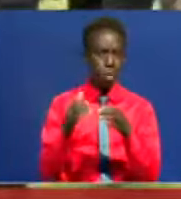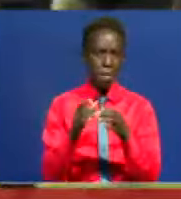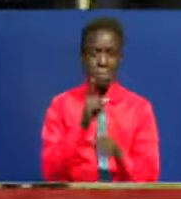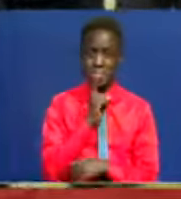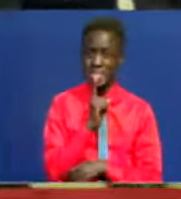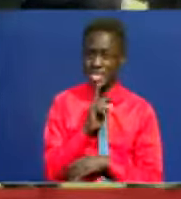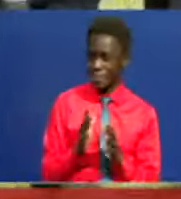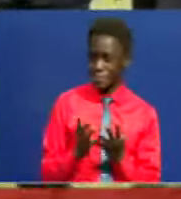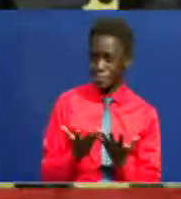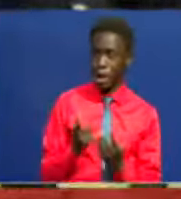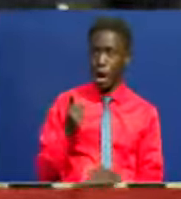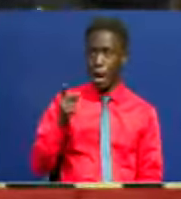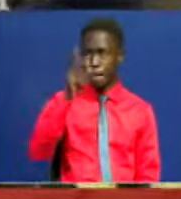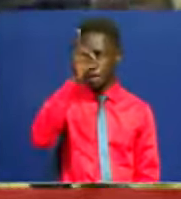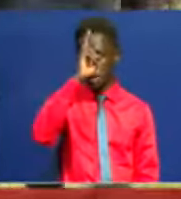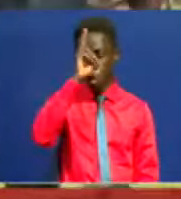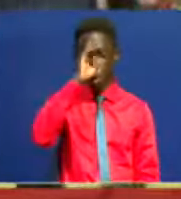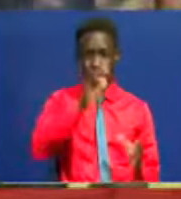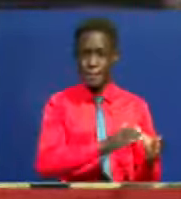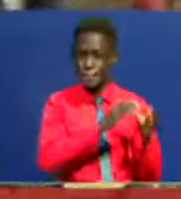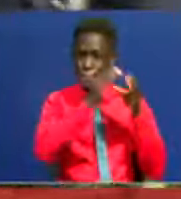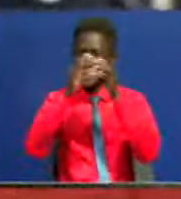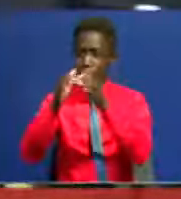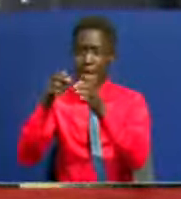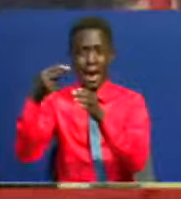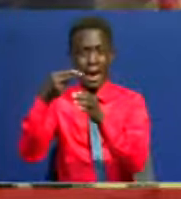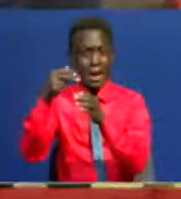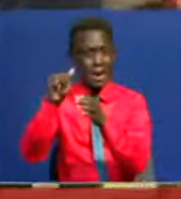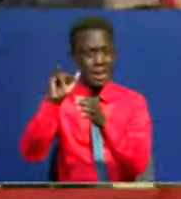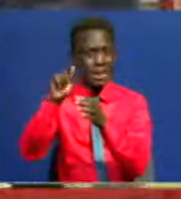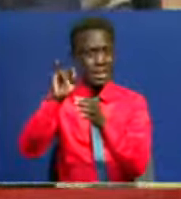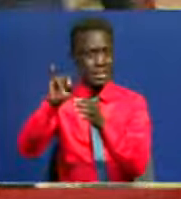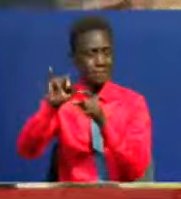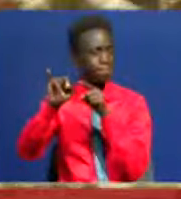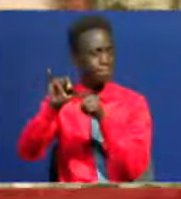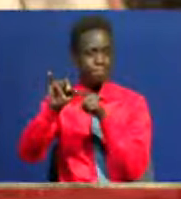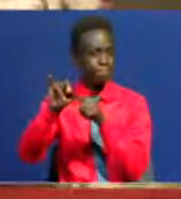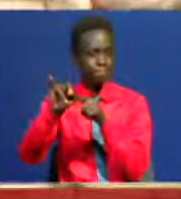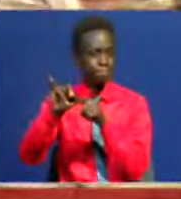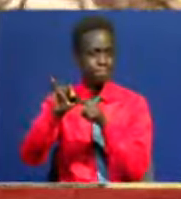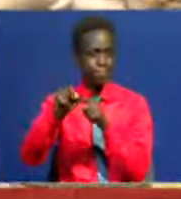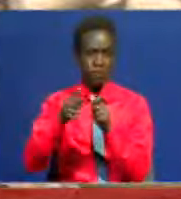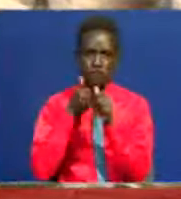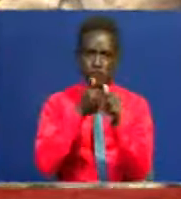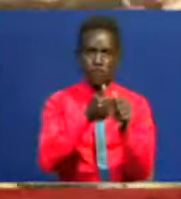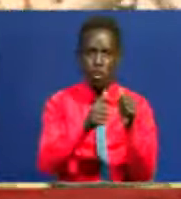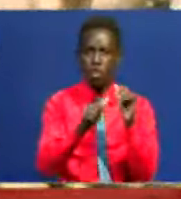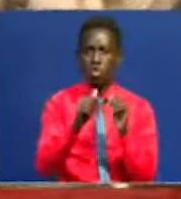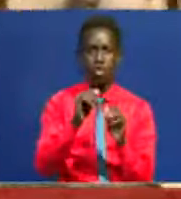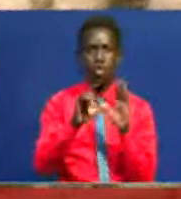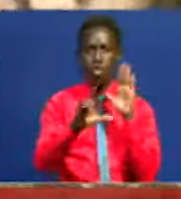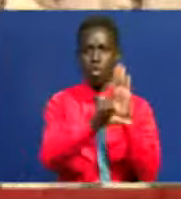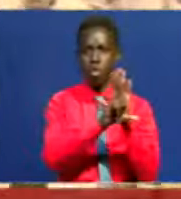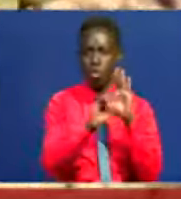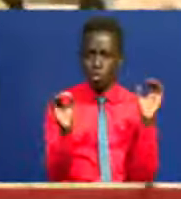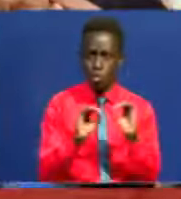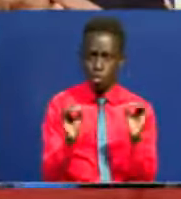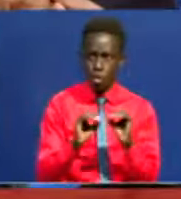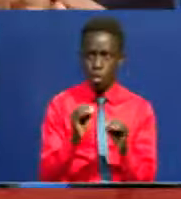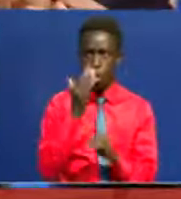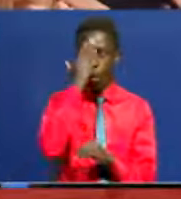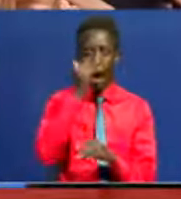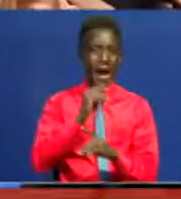wa polisi nchini Haiti unakiuka katiba na taifa hili haliwezi kuwapeleka maafisa wa usalama